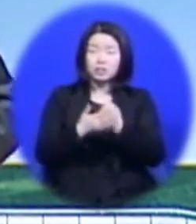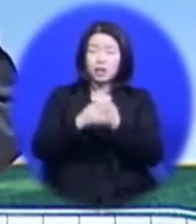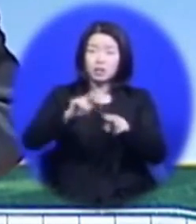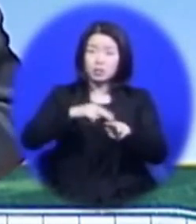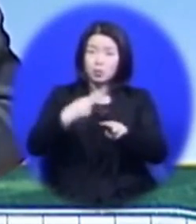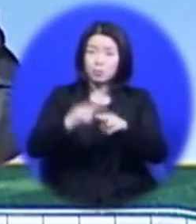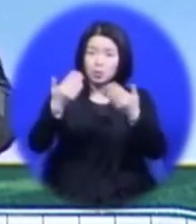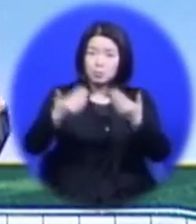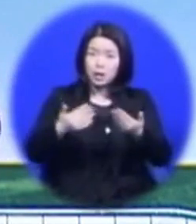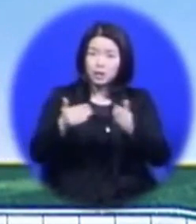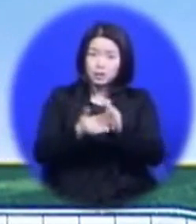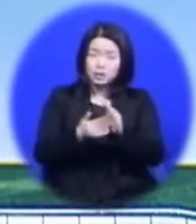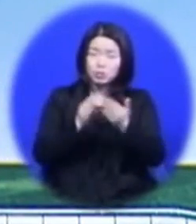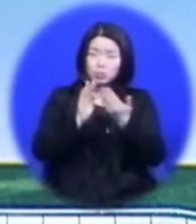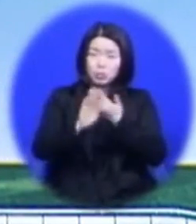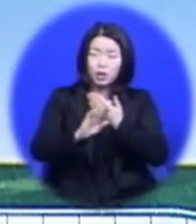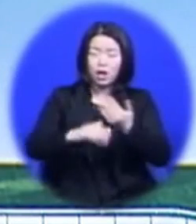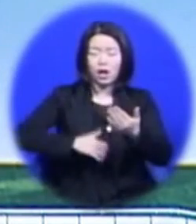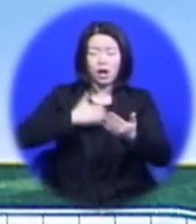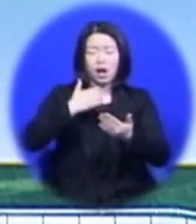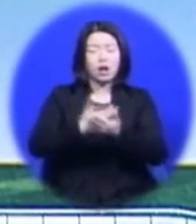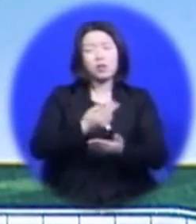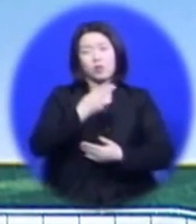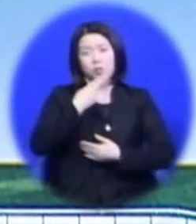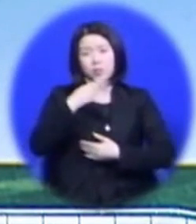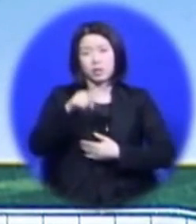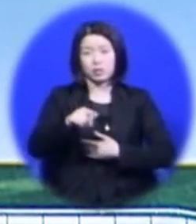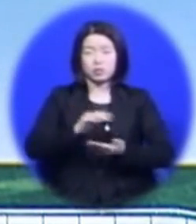받고도 감격이 없다는 것입니다.